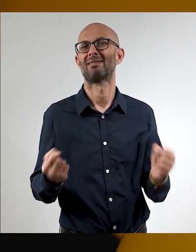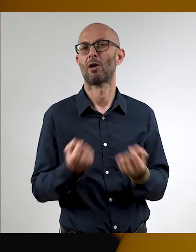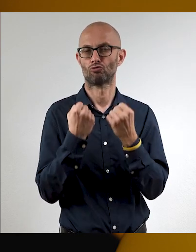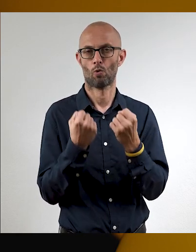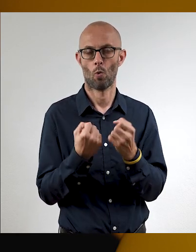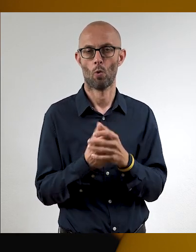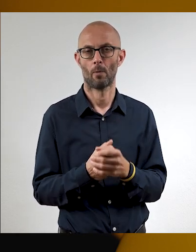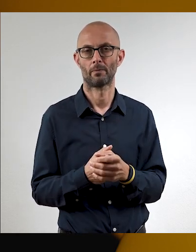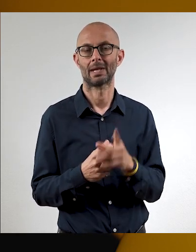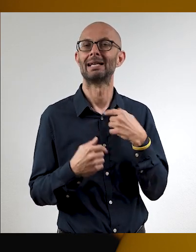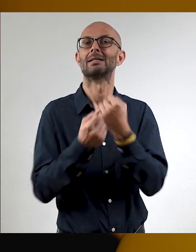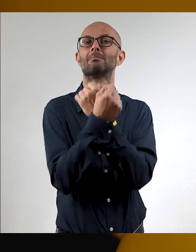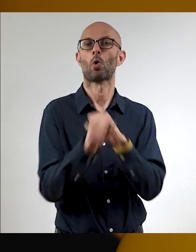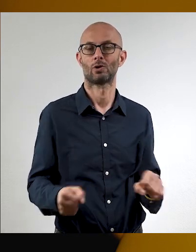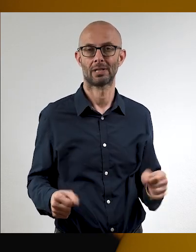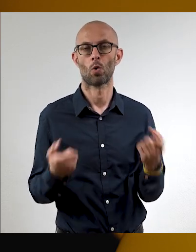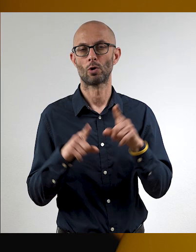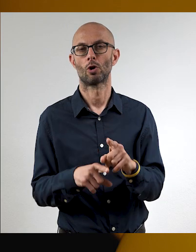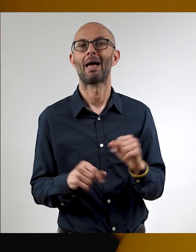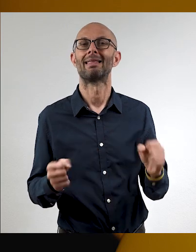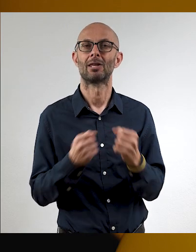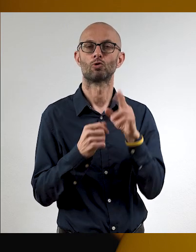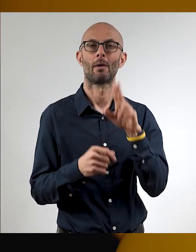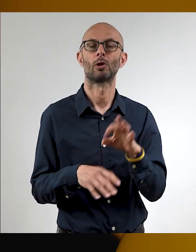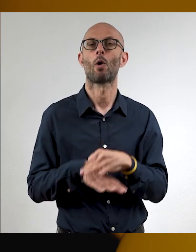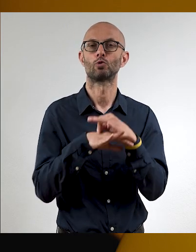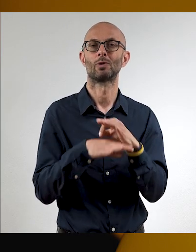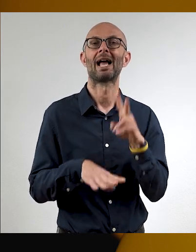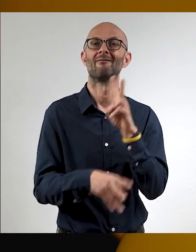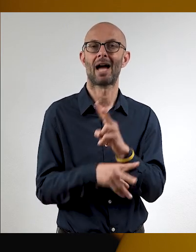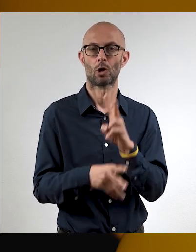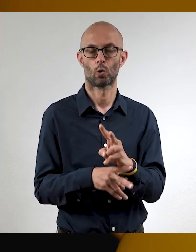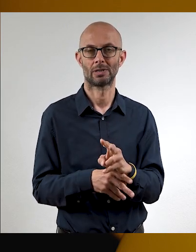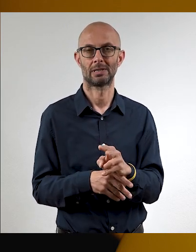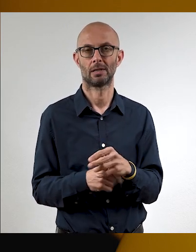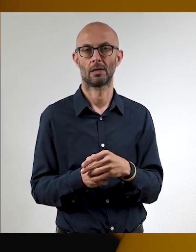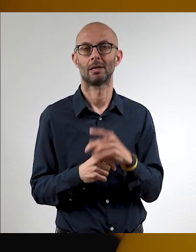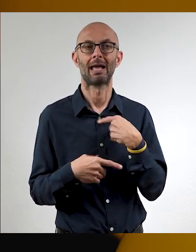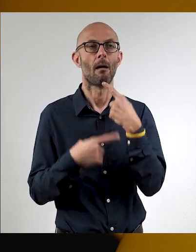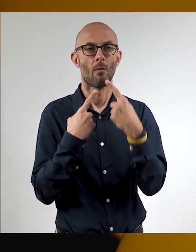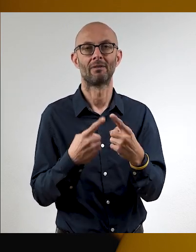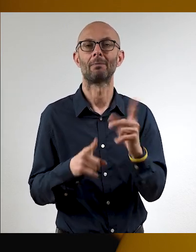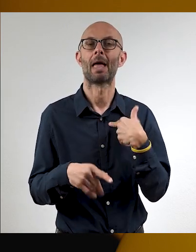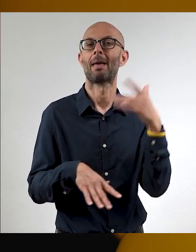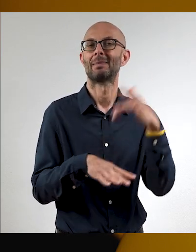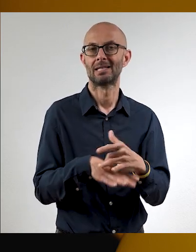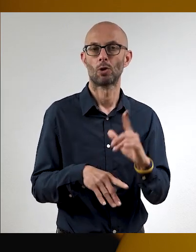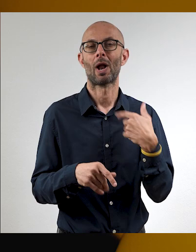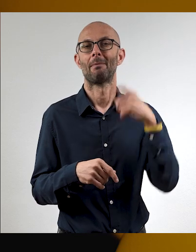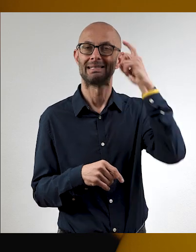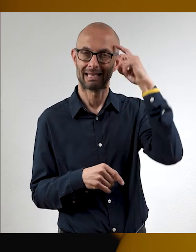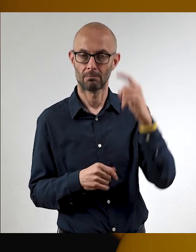težko se sprostiti oziroma težko imeti ta občutek varnosti, da delim to, kar me je prizadelo, kar me